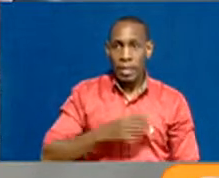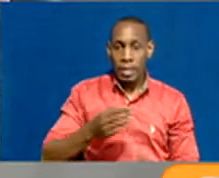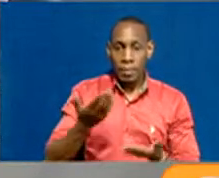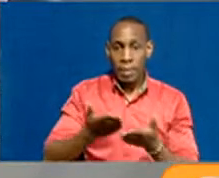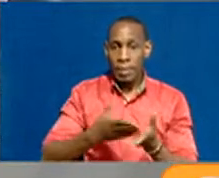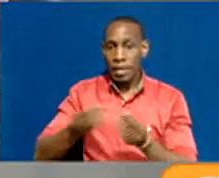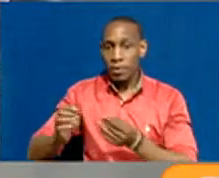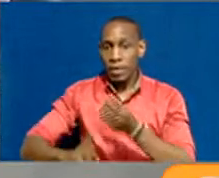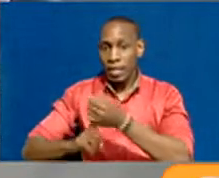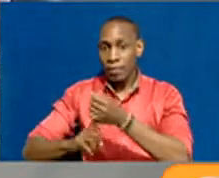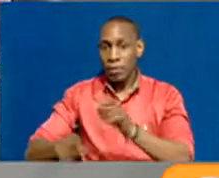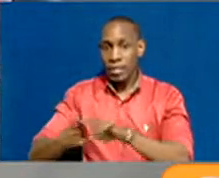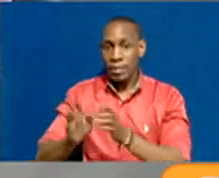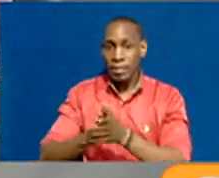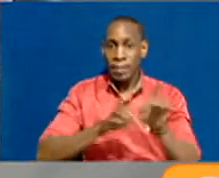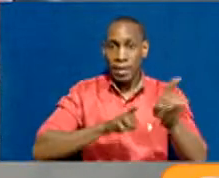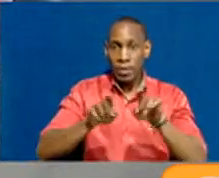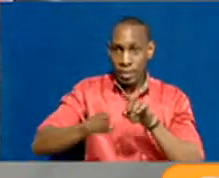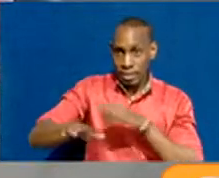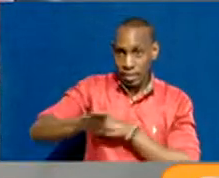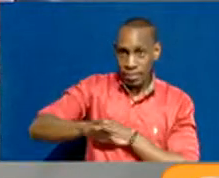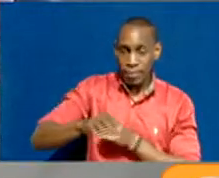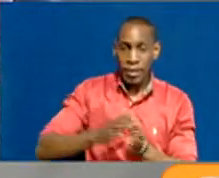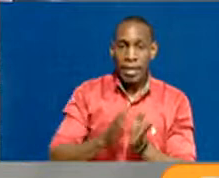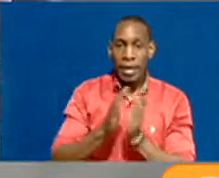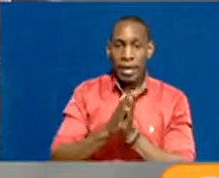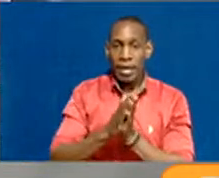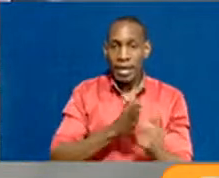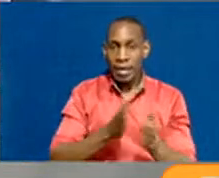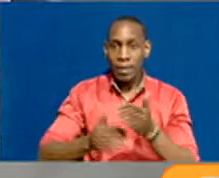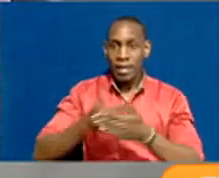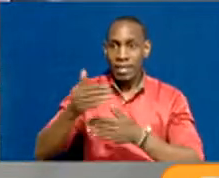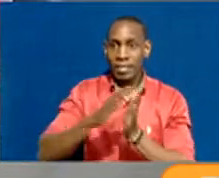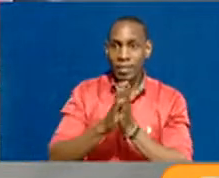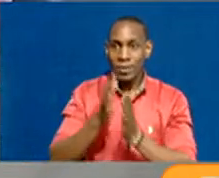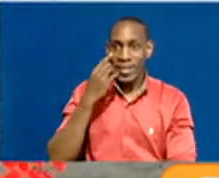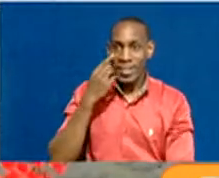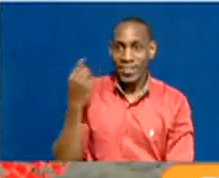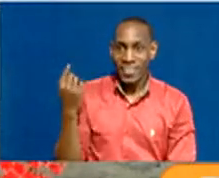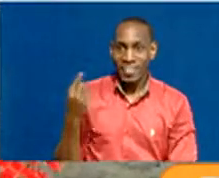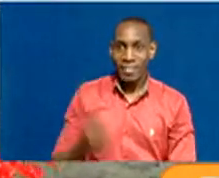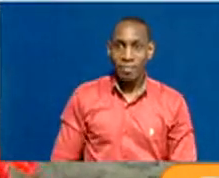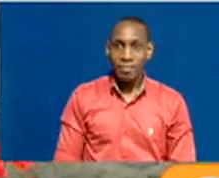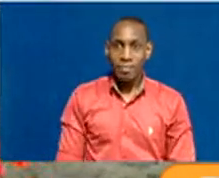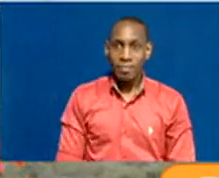kufuli na akafunga yake lakini alizuru eneo hilo na kutuandalia taarifa